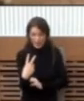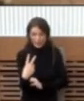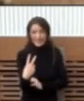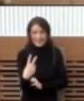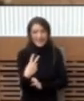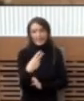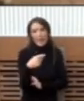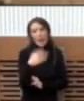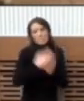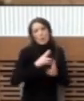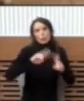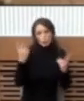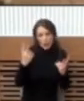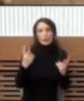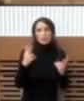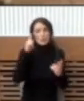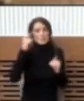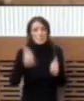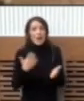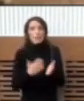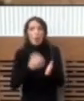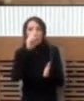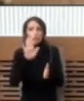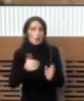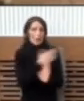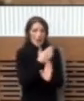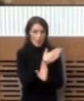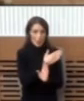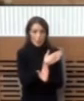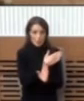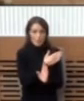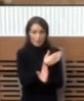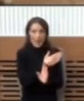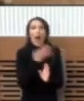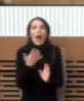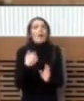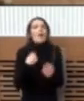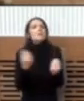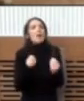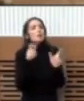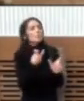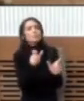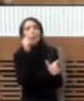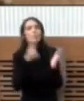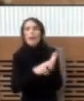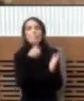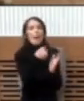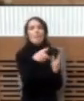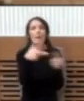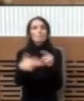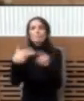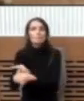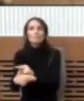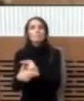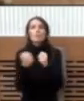svakog Kanađanina. Mi smo u situaciji da imamo nešto optimističniju sliku po pitanju vakcina, ali je borba teška i mučna i odvija